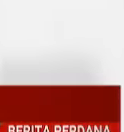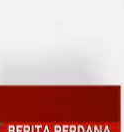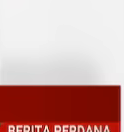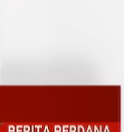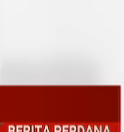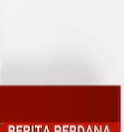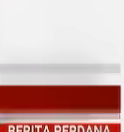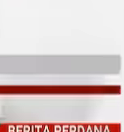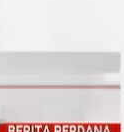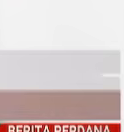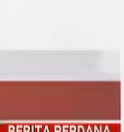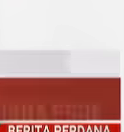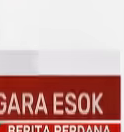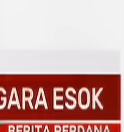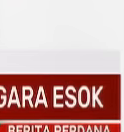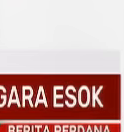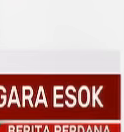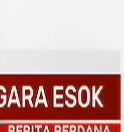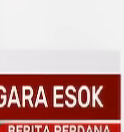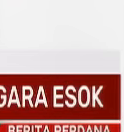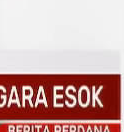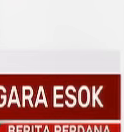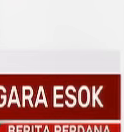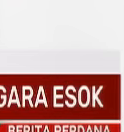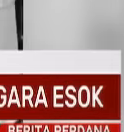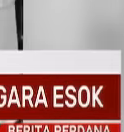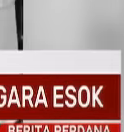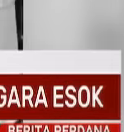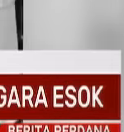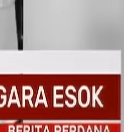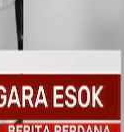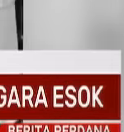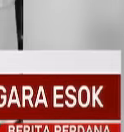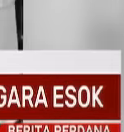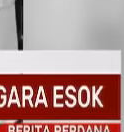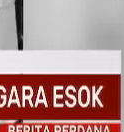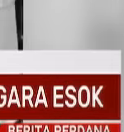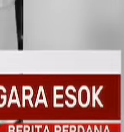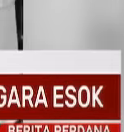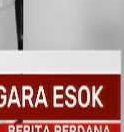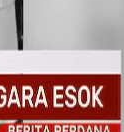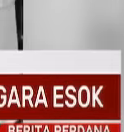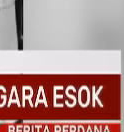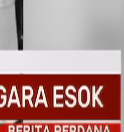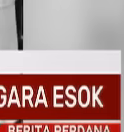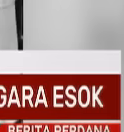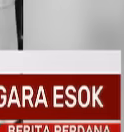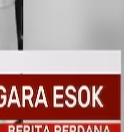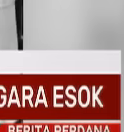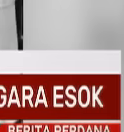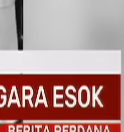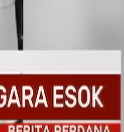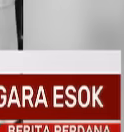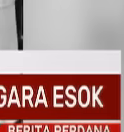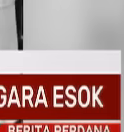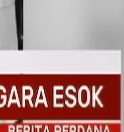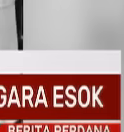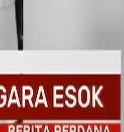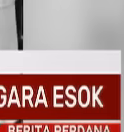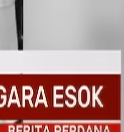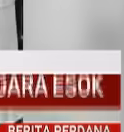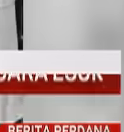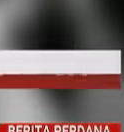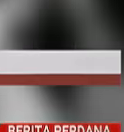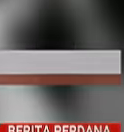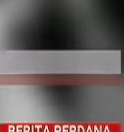istri kepada Perdana Menteri kedua Sun Raha Hai Muhammad Nuh meninggal dunia pada usia delapan subuh tahun